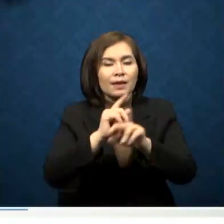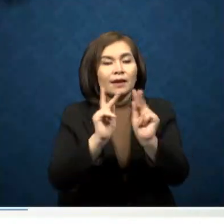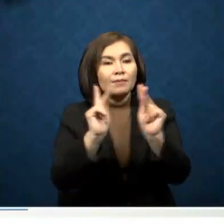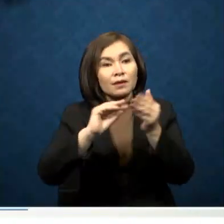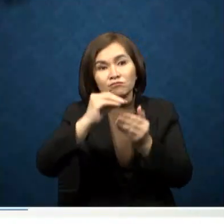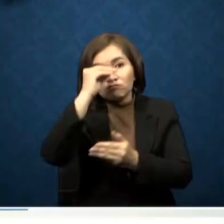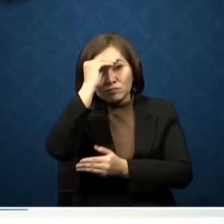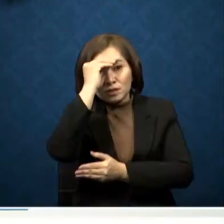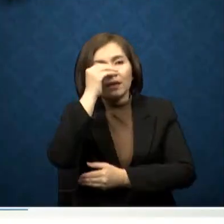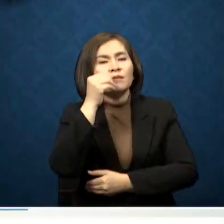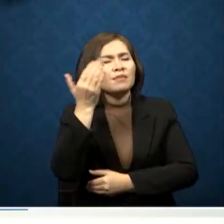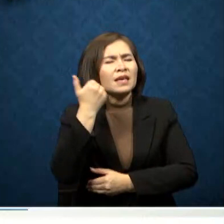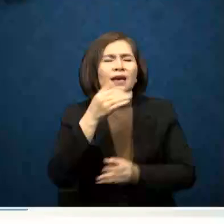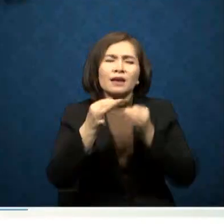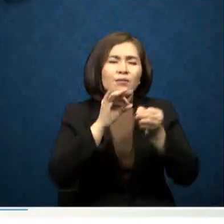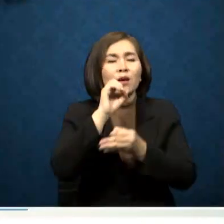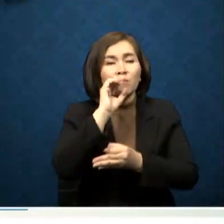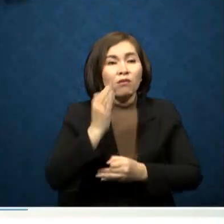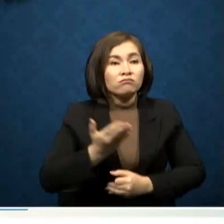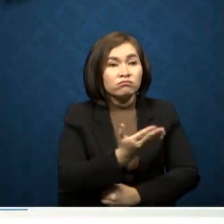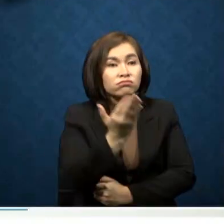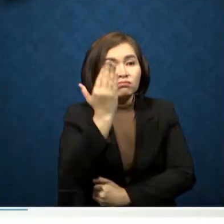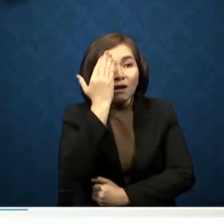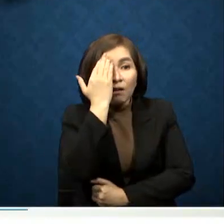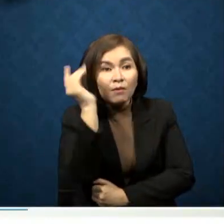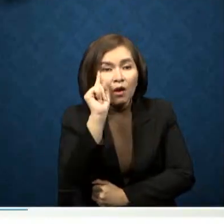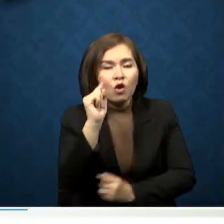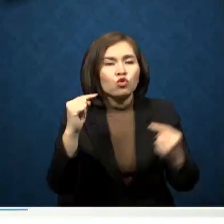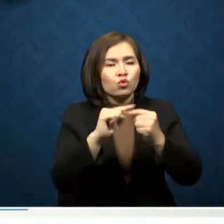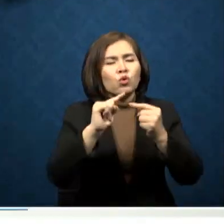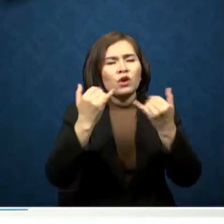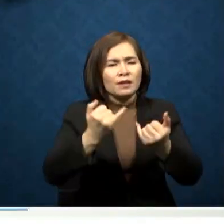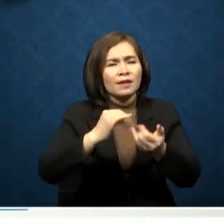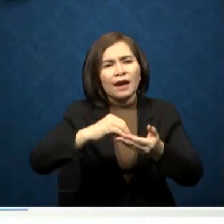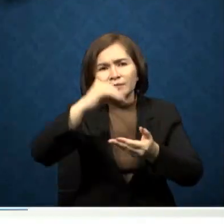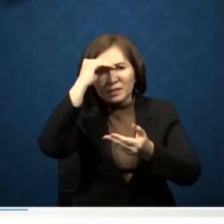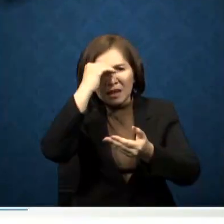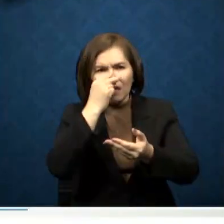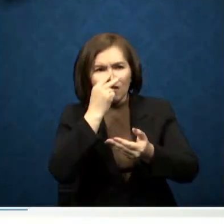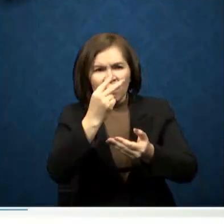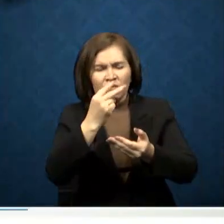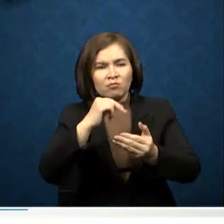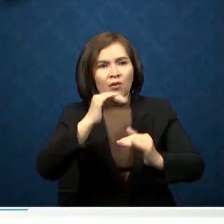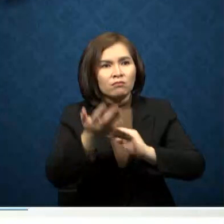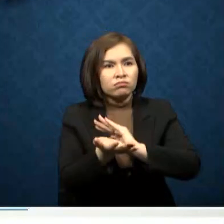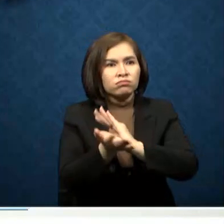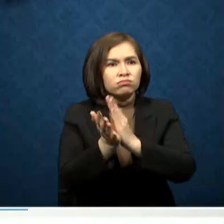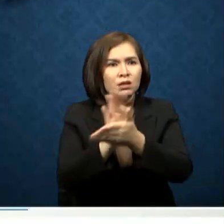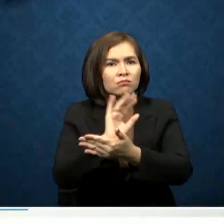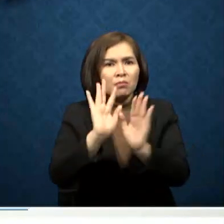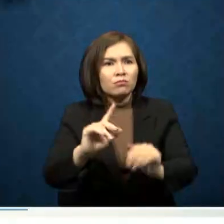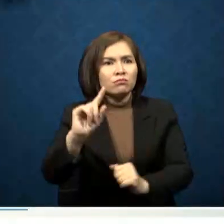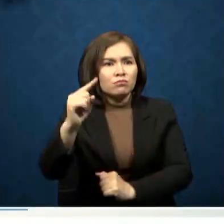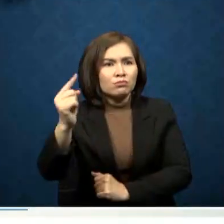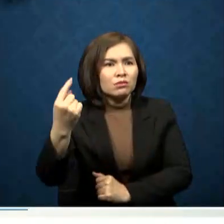ประธานและก็ท่านสมาชิกได้รรับทราบแล้วว่าการศึกษาปัจจุบันมีการเปลี่ยนแปลงนะมีการเปลี่ยนแปลงนะครับ